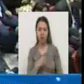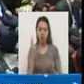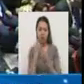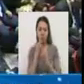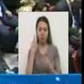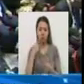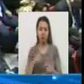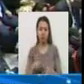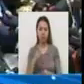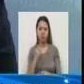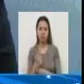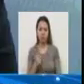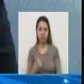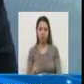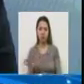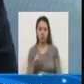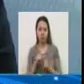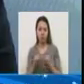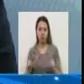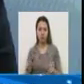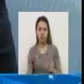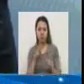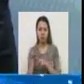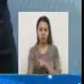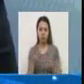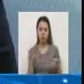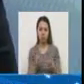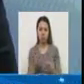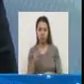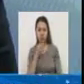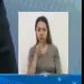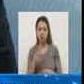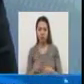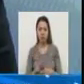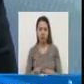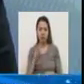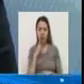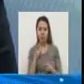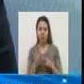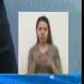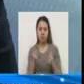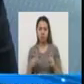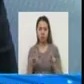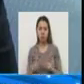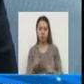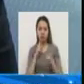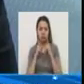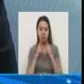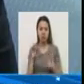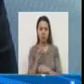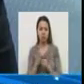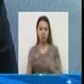ақпараттық технологиялардың жасалуы мен таралуына бақылауды күшейтуге тиіс. Бұл мәселелер Біріккен ұлттар ұйымының арнайы отырысында